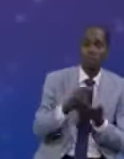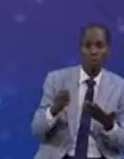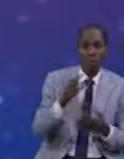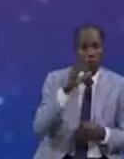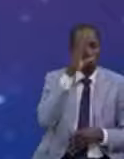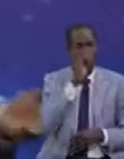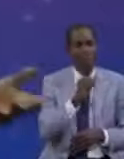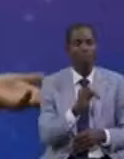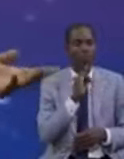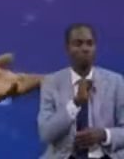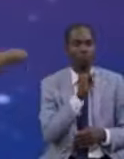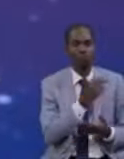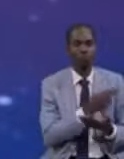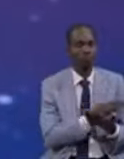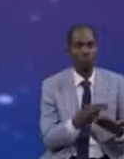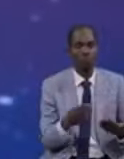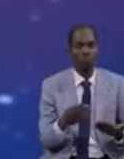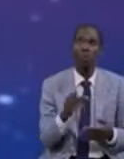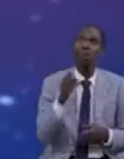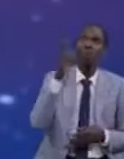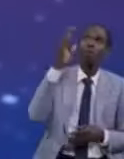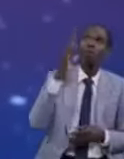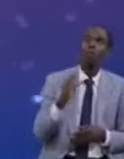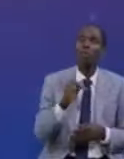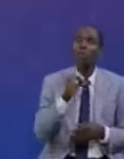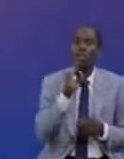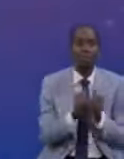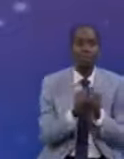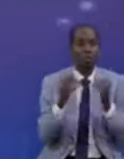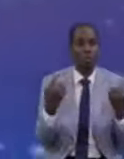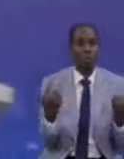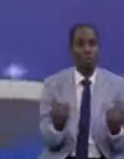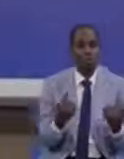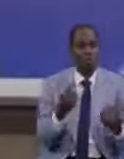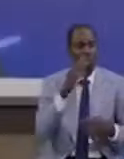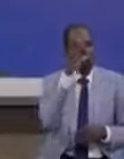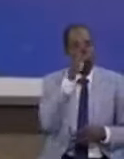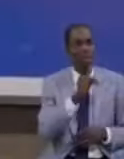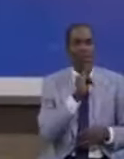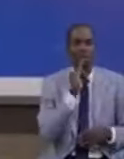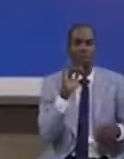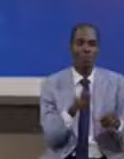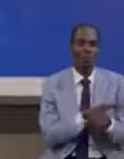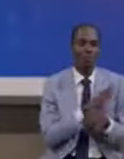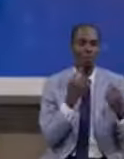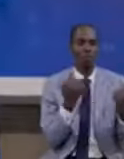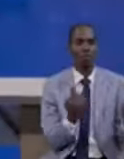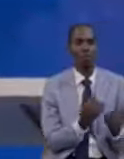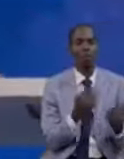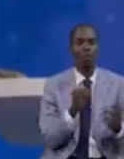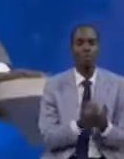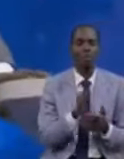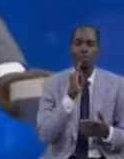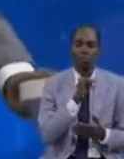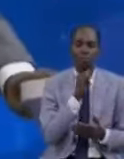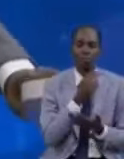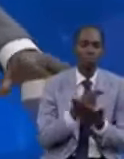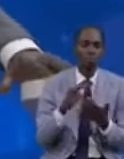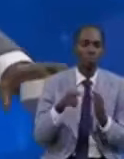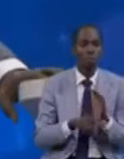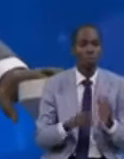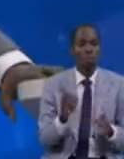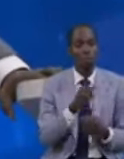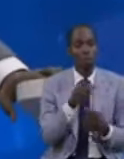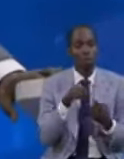impur Dieu est sans péché et l'homme est pécheur ça c'est l'impiété quand il y a le péché dans ta